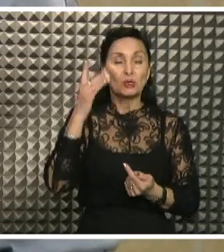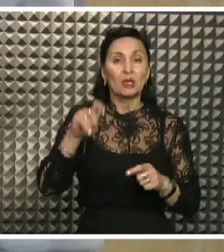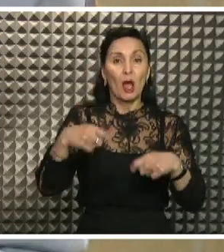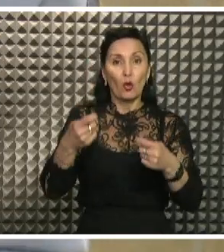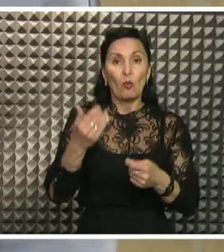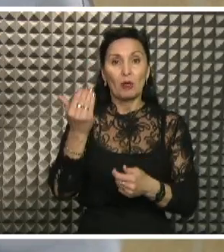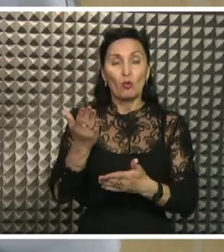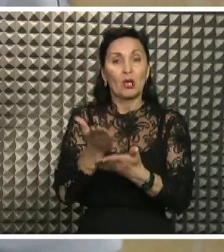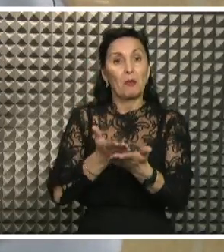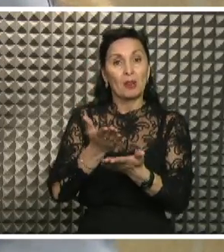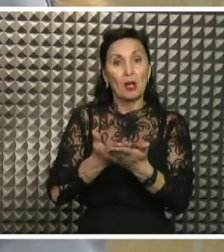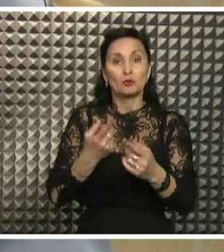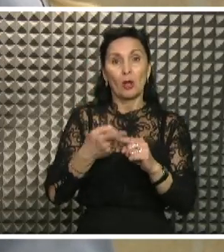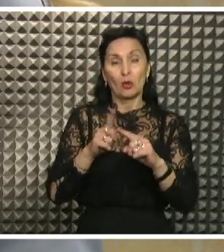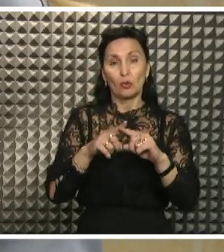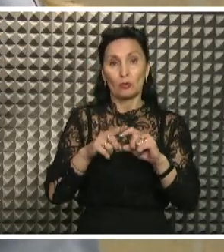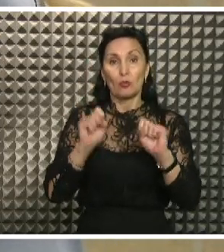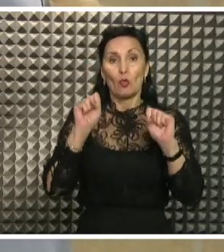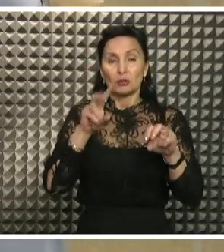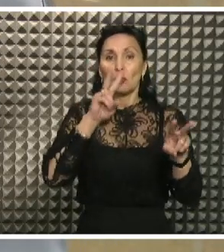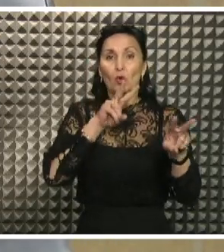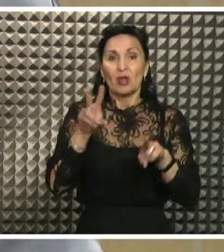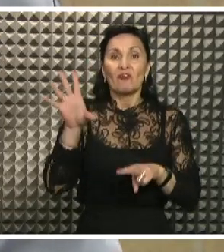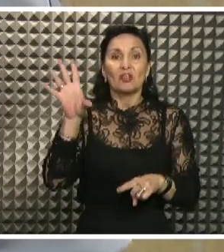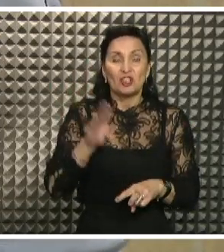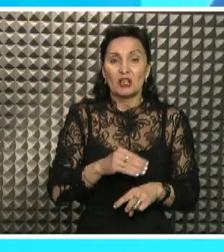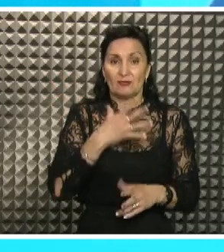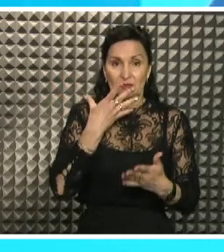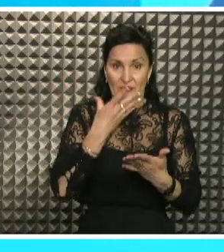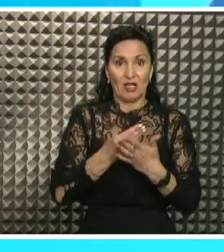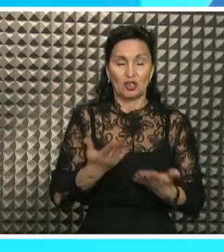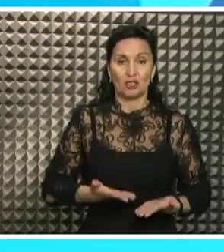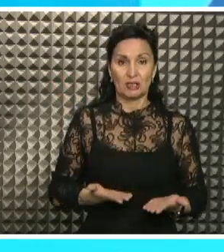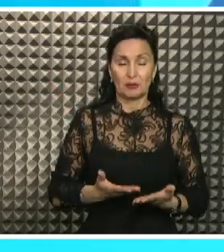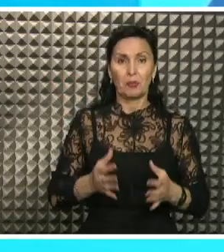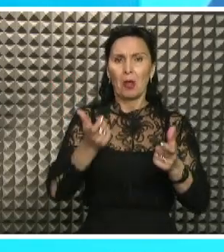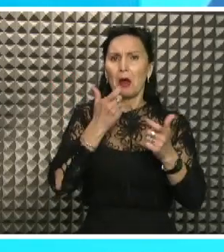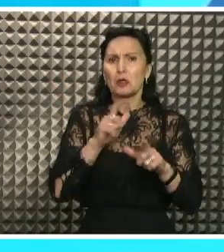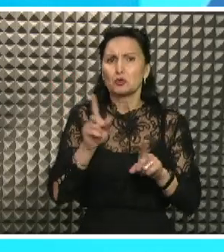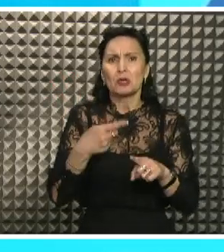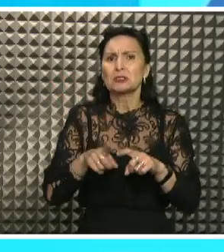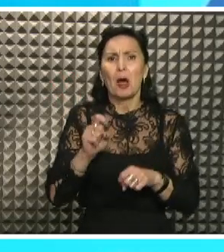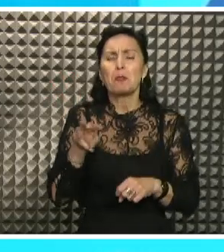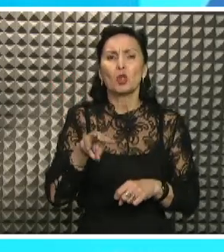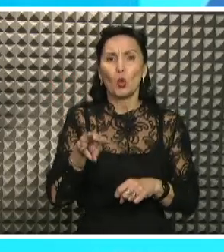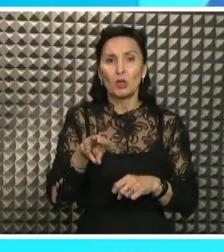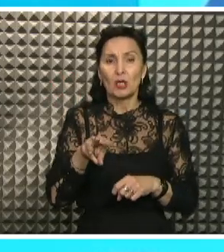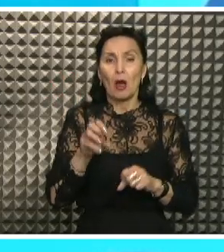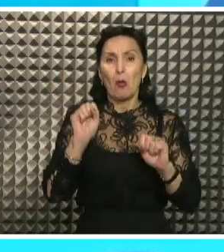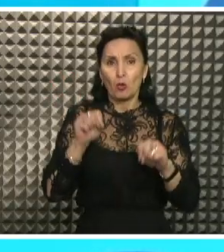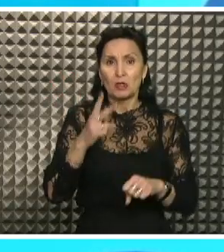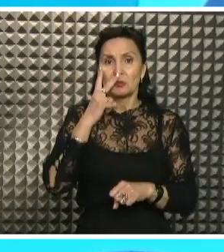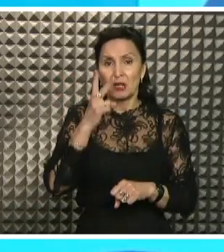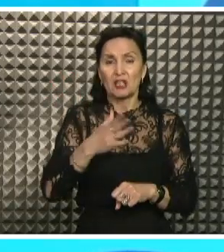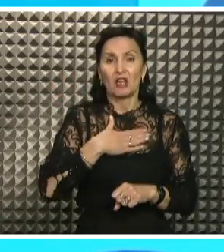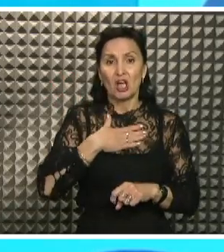ему рекомендацию, которую может соблюдать в течение всей своей жизни. Ну вот как раз, что это за методика, можно